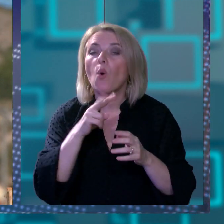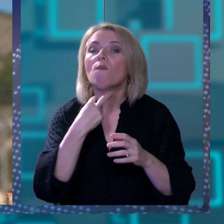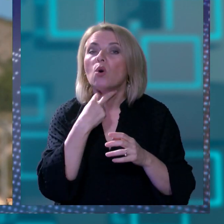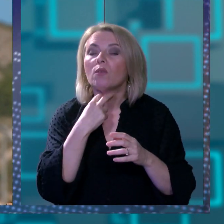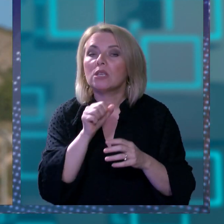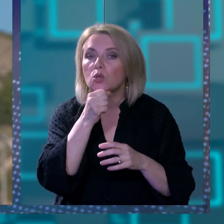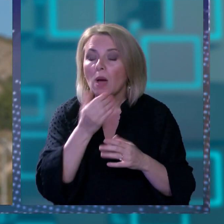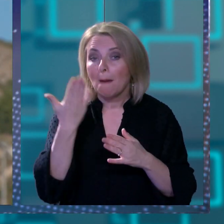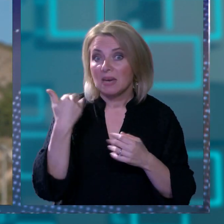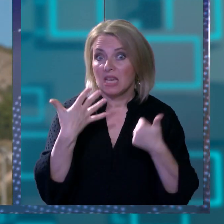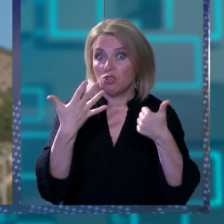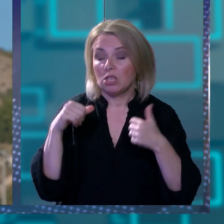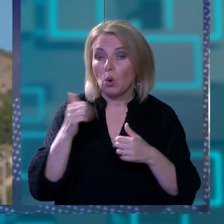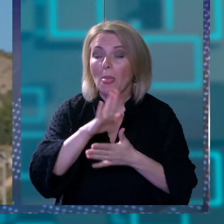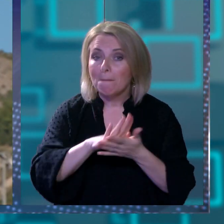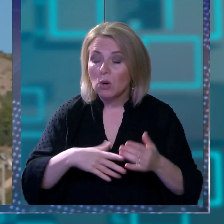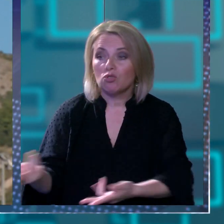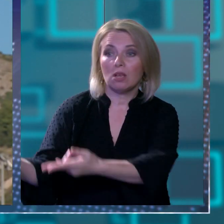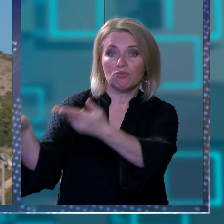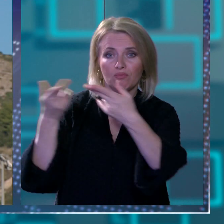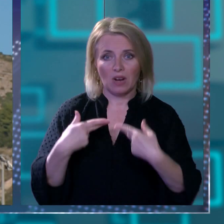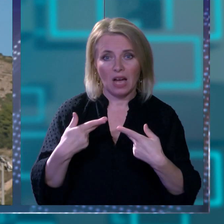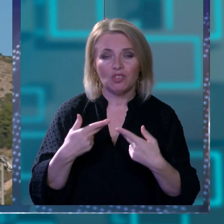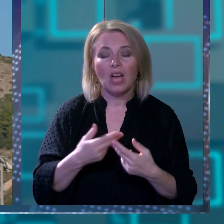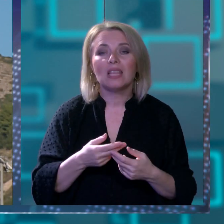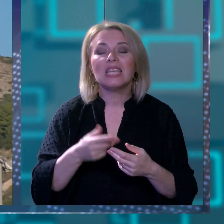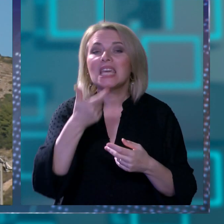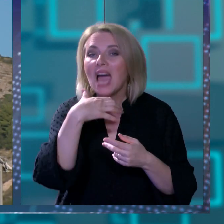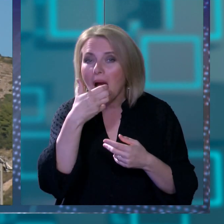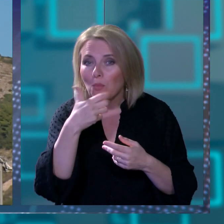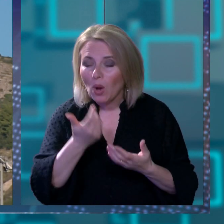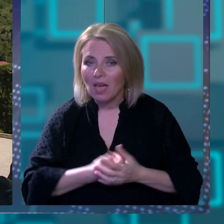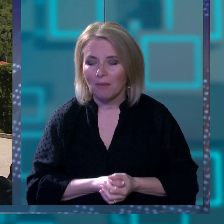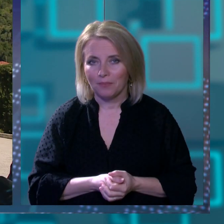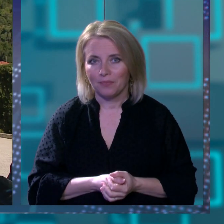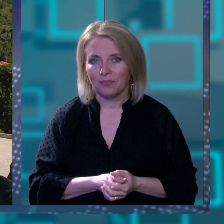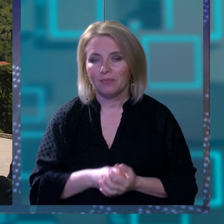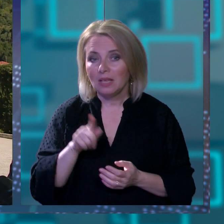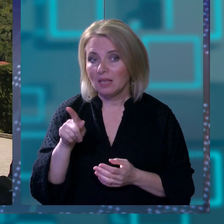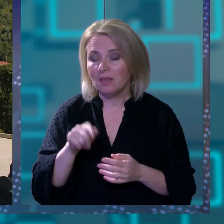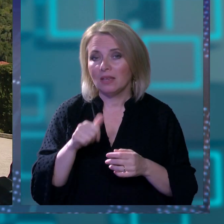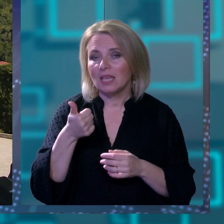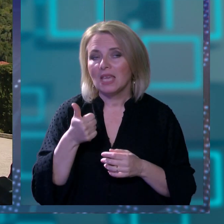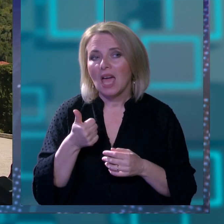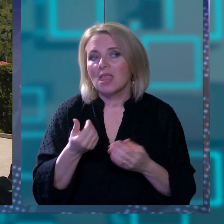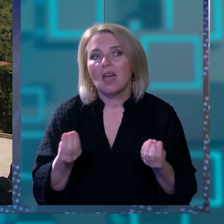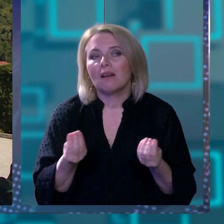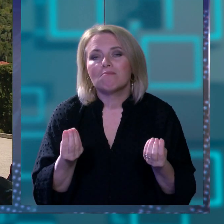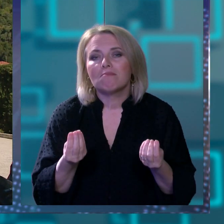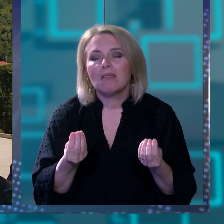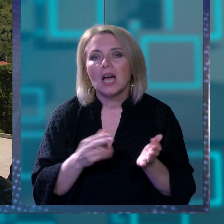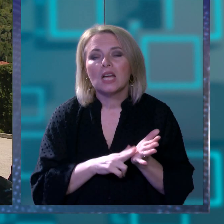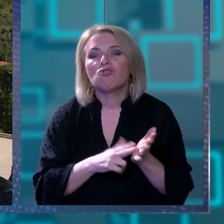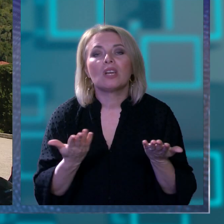6 godina počelo je s pošiljkama u suprotnom smjeru. Sa sjevera na jug stižu tone jabuka. To je jedan način